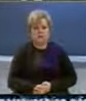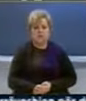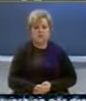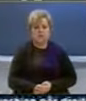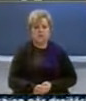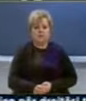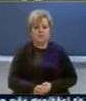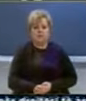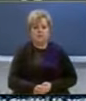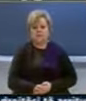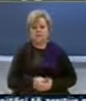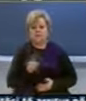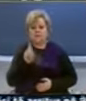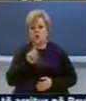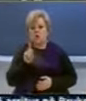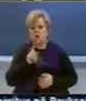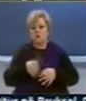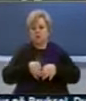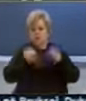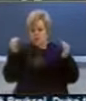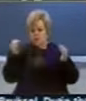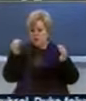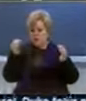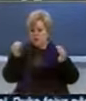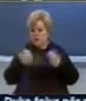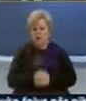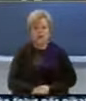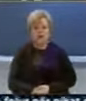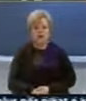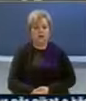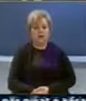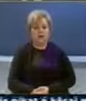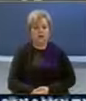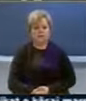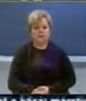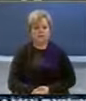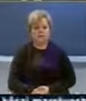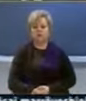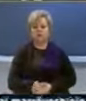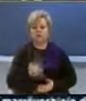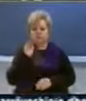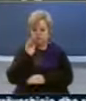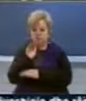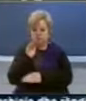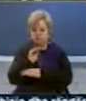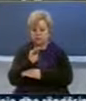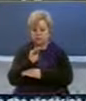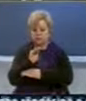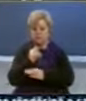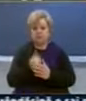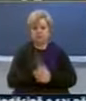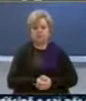për jo transparencë në atë që ajo është deklaru shpeshherë në këtë